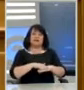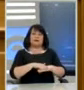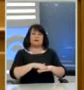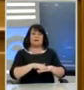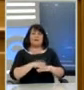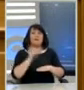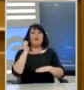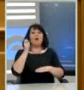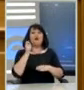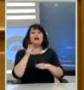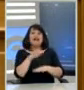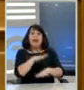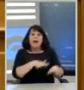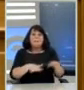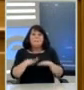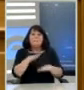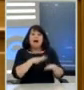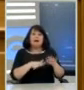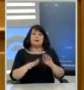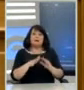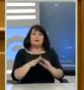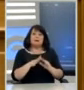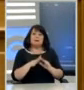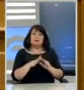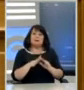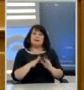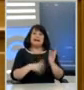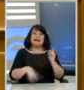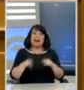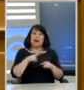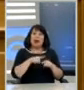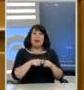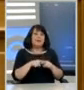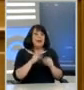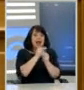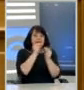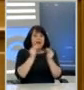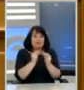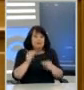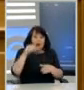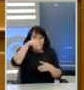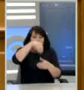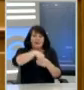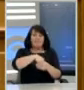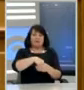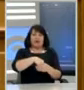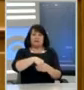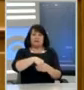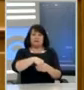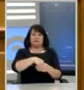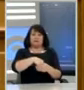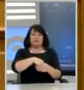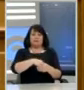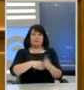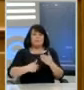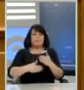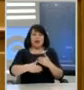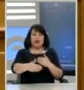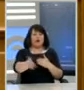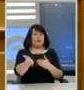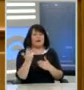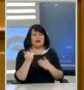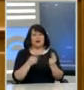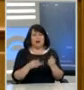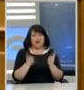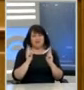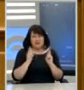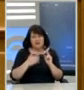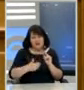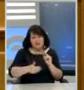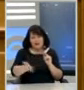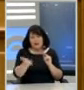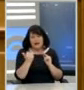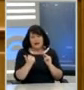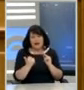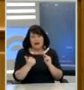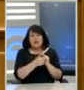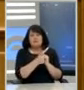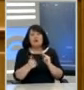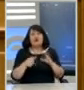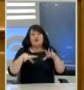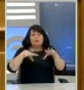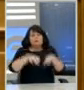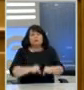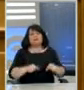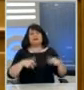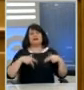απάτη. Παγιδεύετε τη χώρα σε ένα μέλλον χωρίς καμία προοπτική, μόνο και μόνο για να παραμείνετε στην